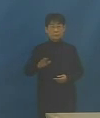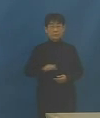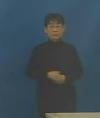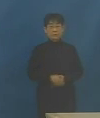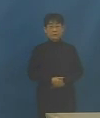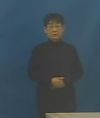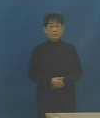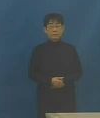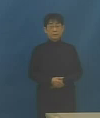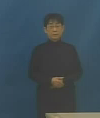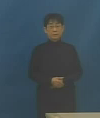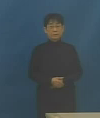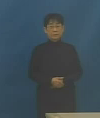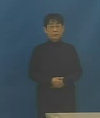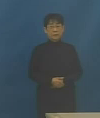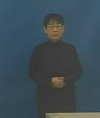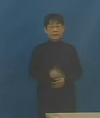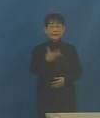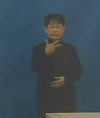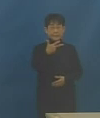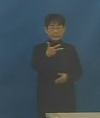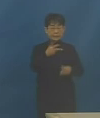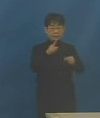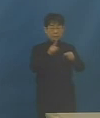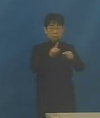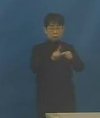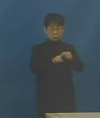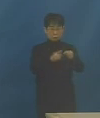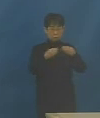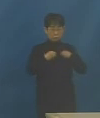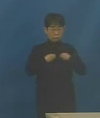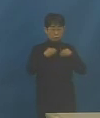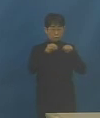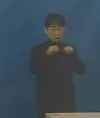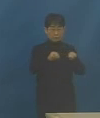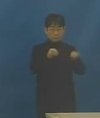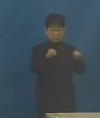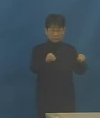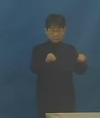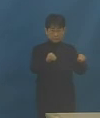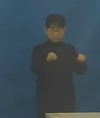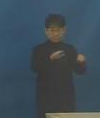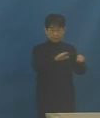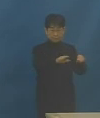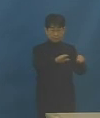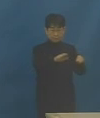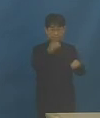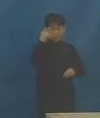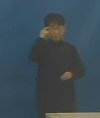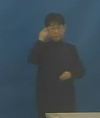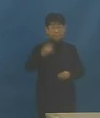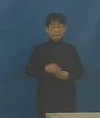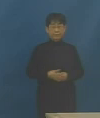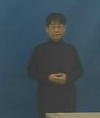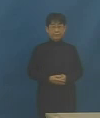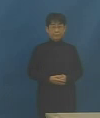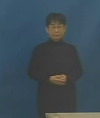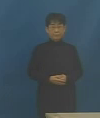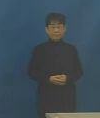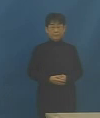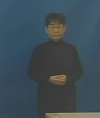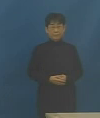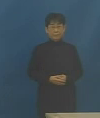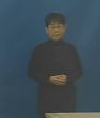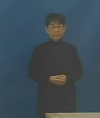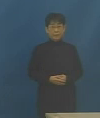たいわゆる市中感染という a 段階に入ったと言えますまあそれはば